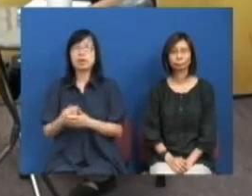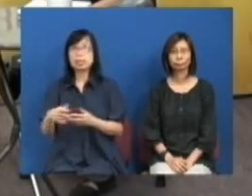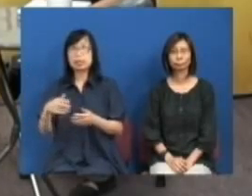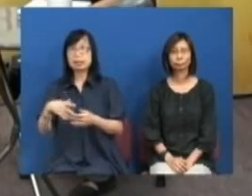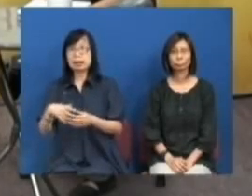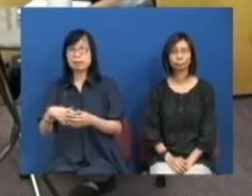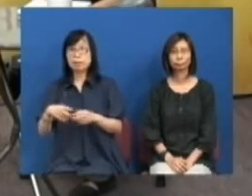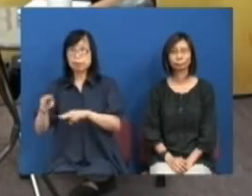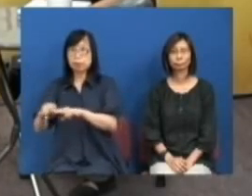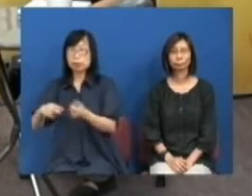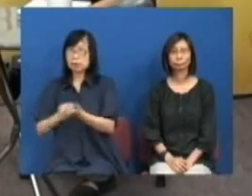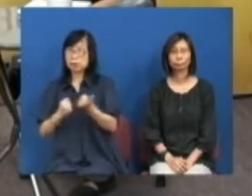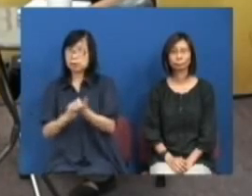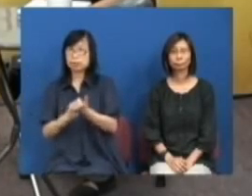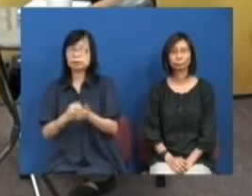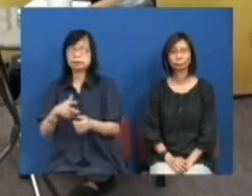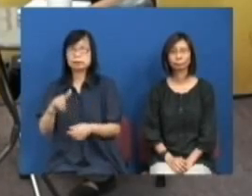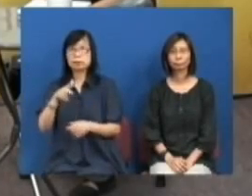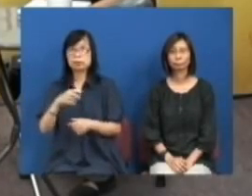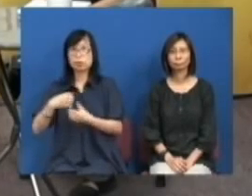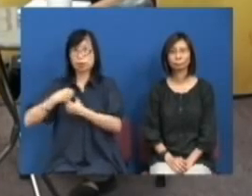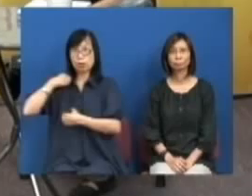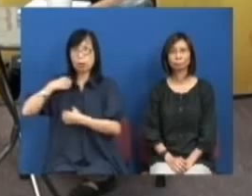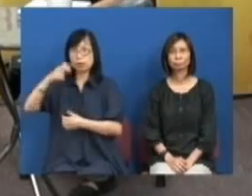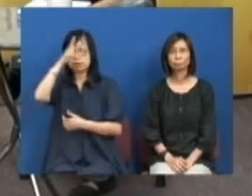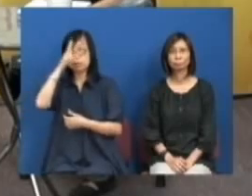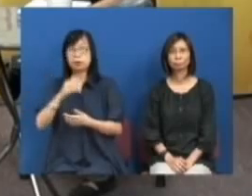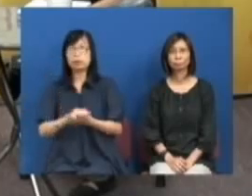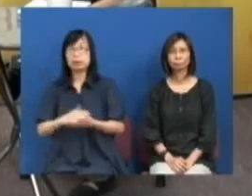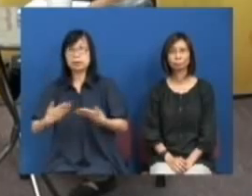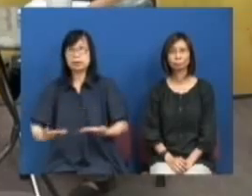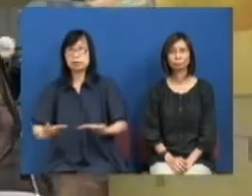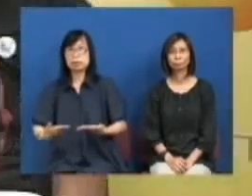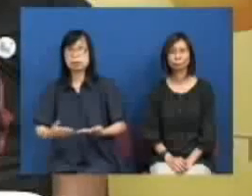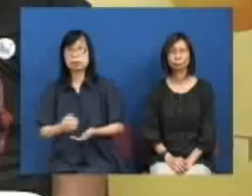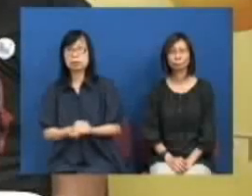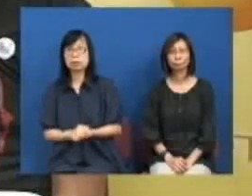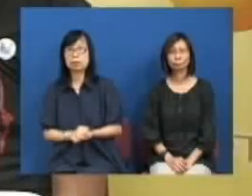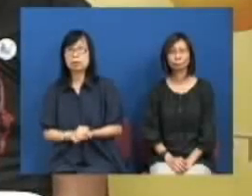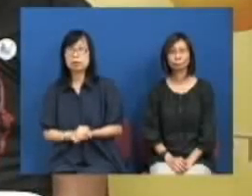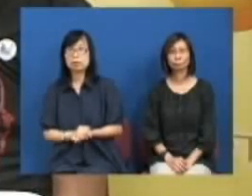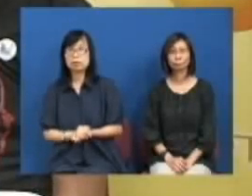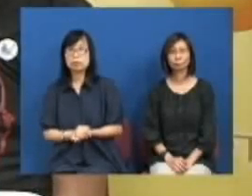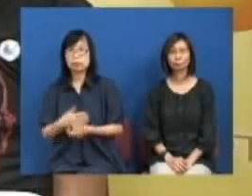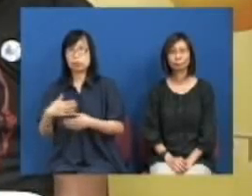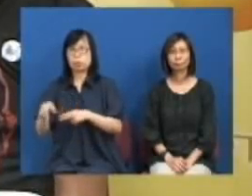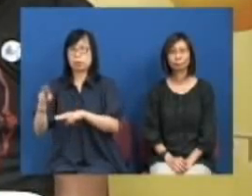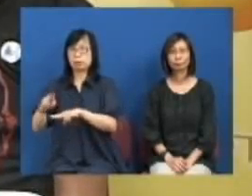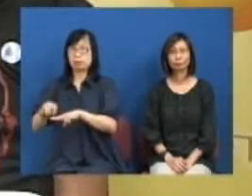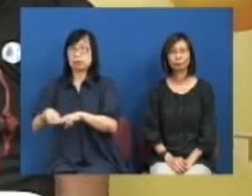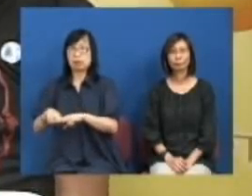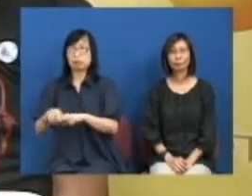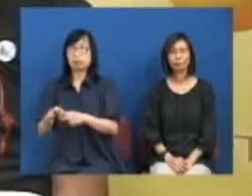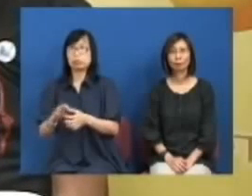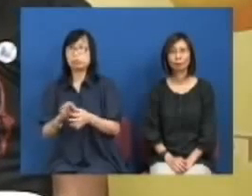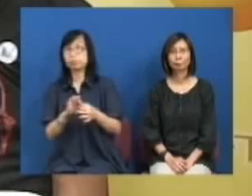甸軍政府啊，係嘛？雖然間而家表面上就話過渡民人政府，其實同中共真係一丘之貉嚟，大